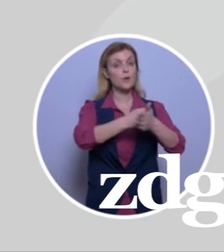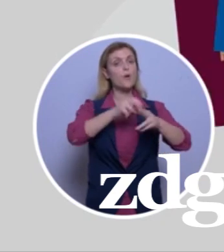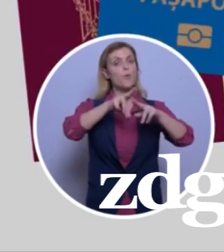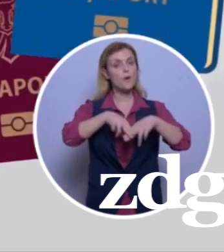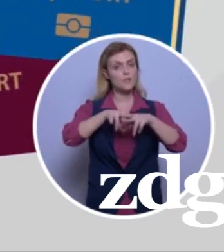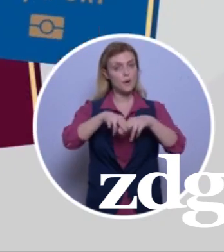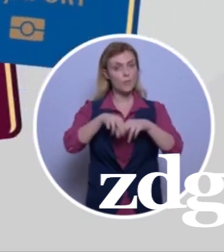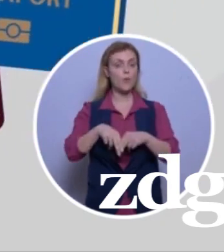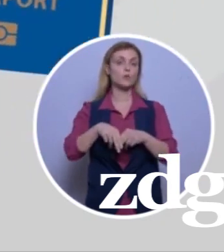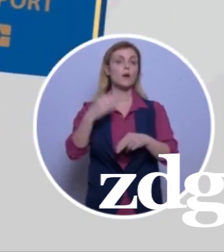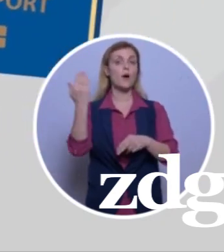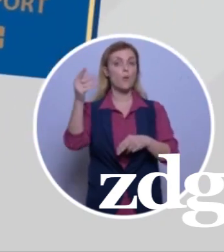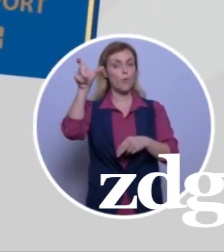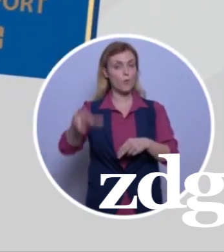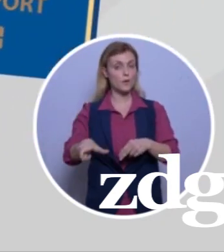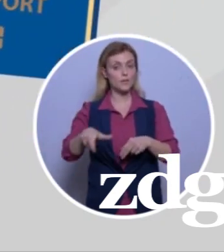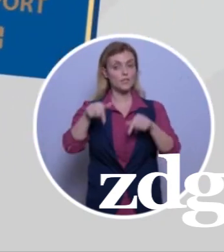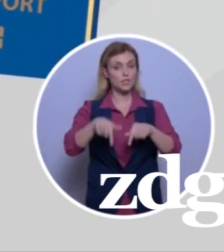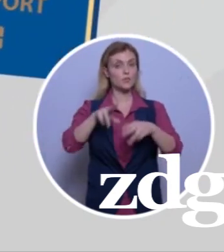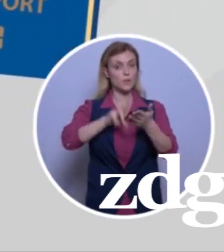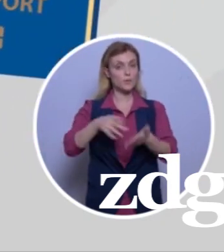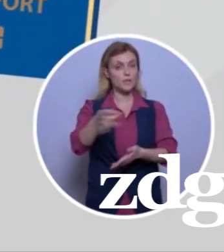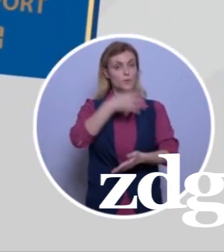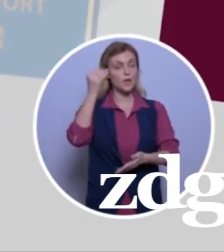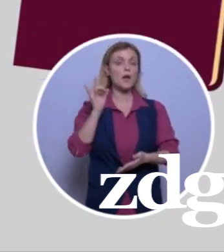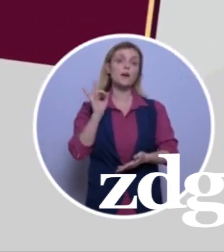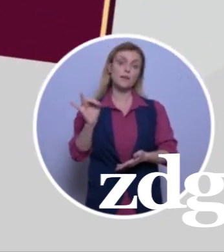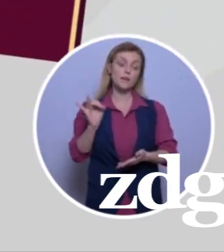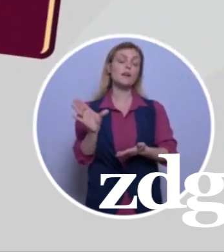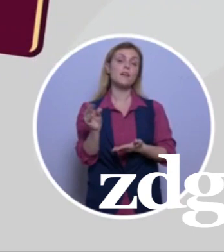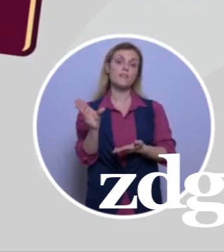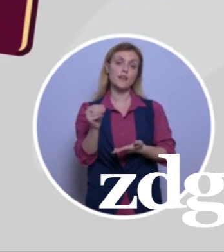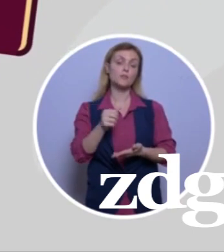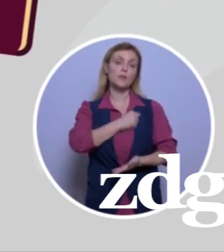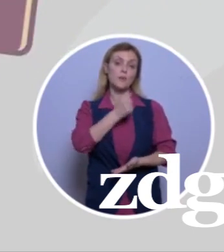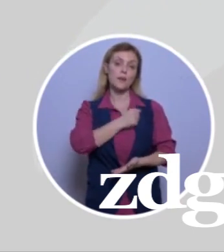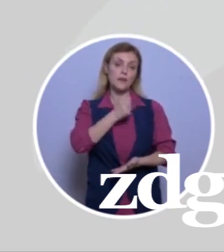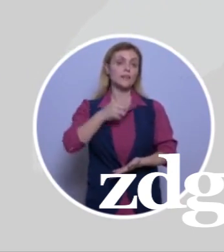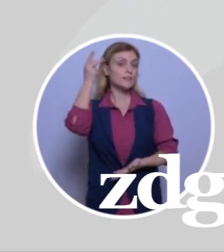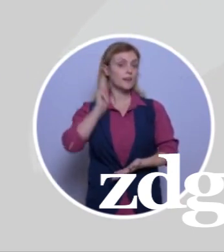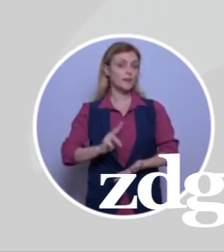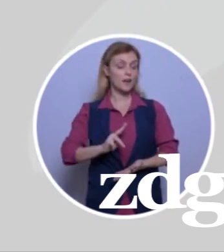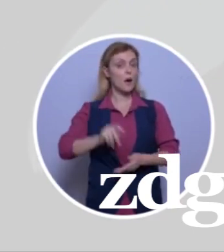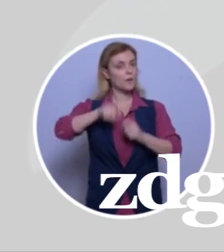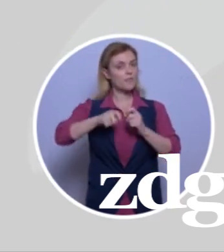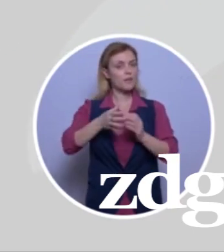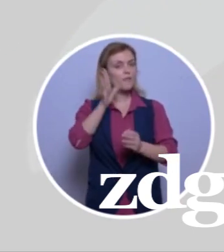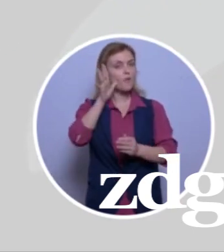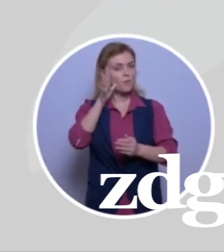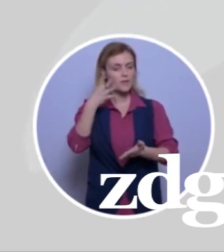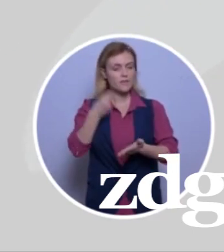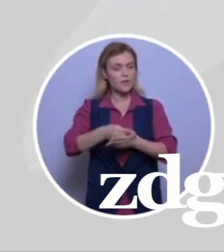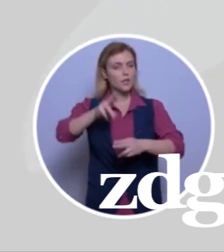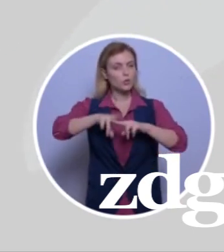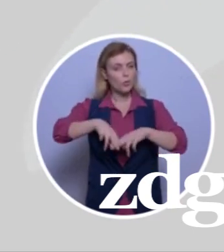valabil sau livretul de marinar. Spre deosebire de alegerile prezidențiale din 2016, diaspora nu va putea vota